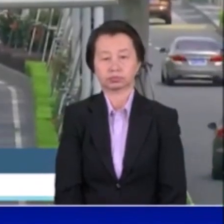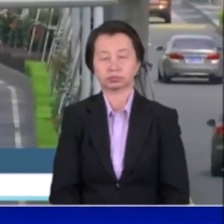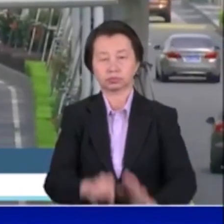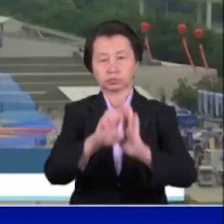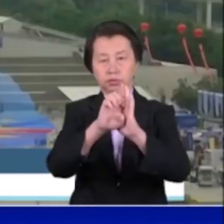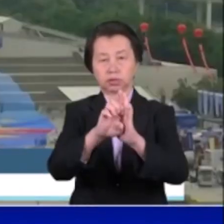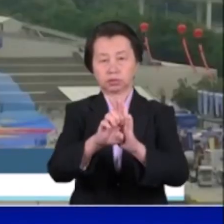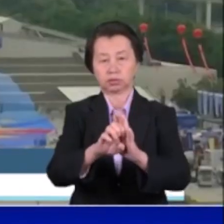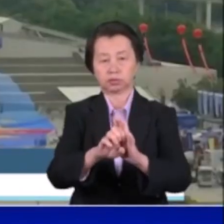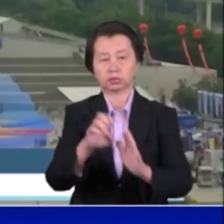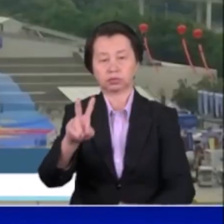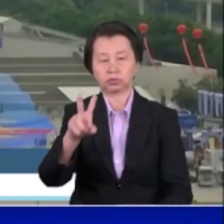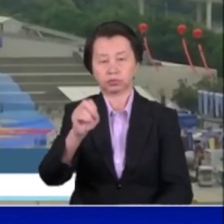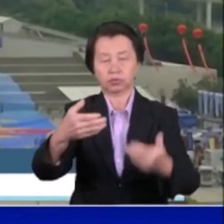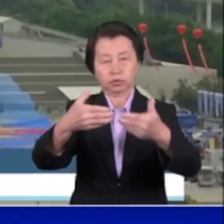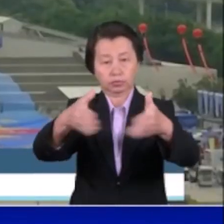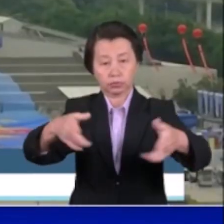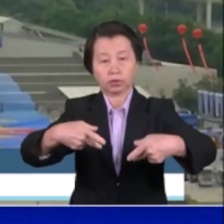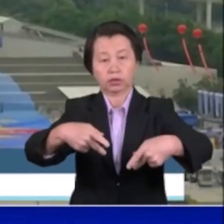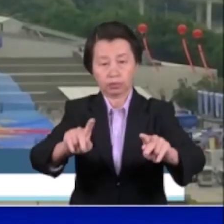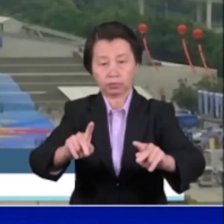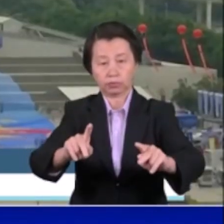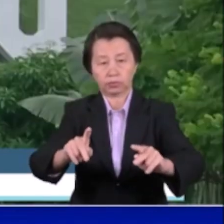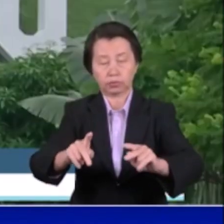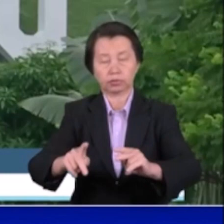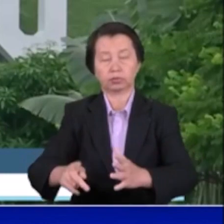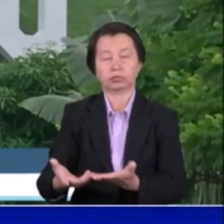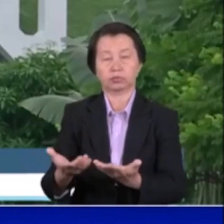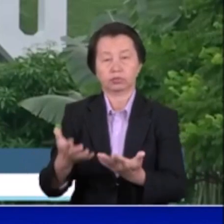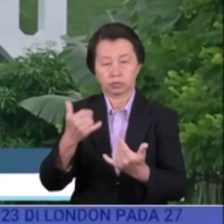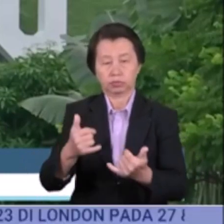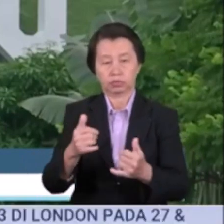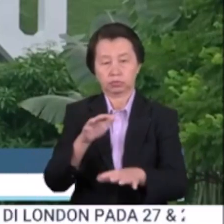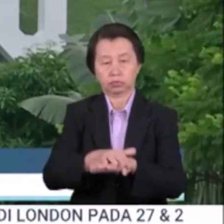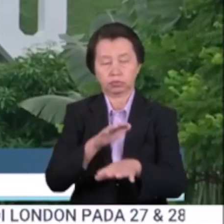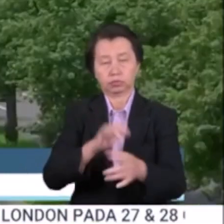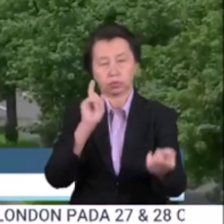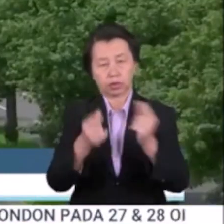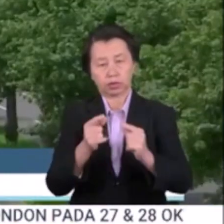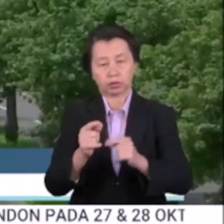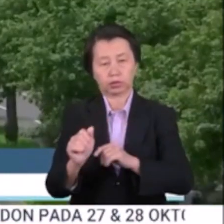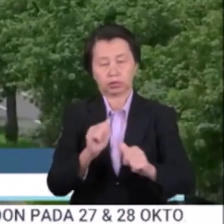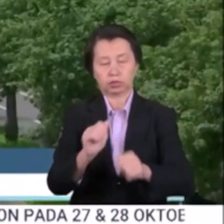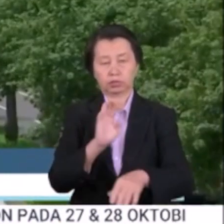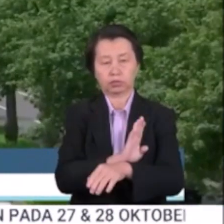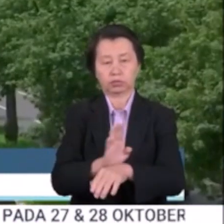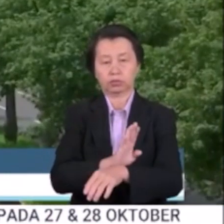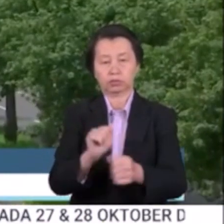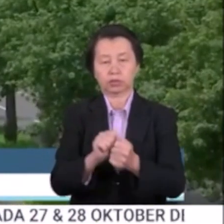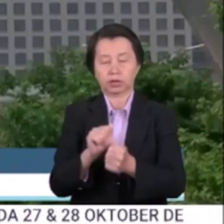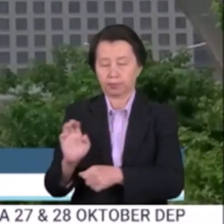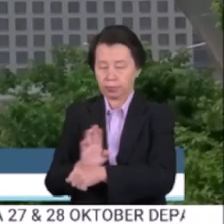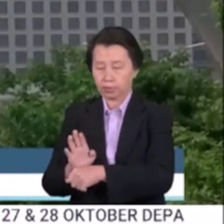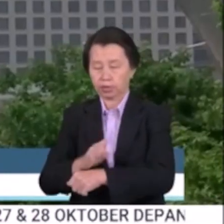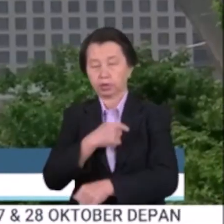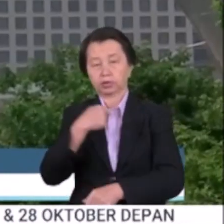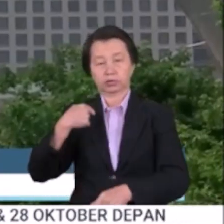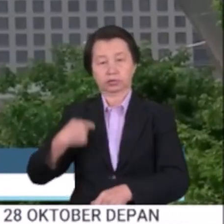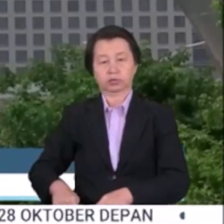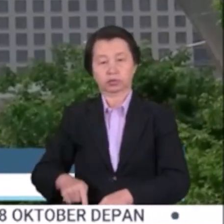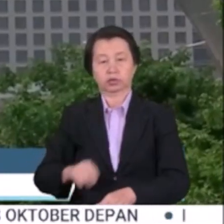KAEXPO 20 membuka peluang berprofil tinggi mendekati komuniti pelaburan dan perniagaan China.